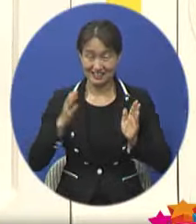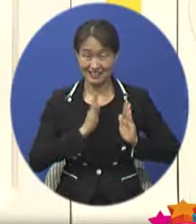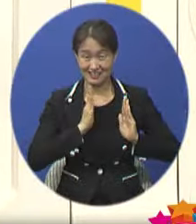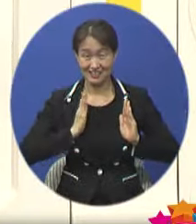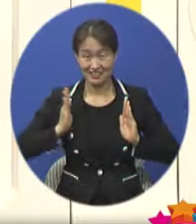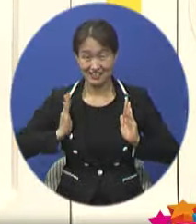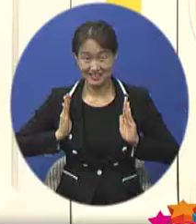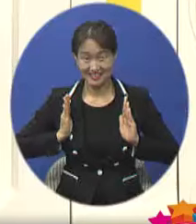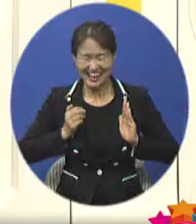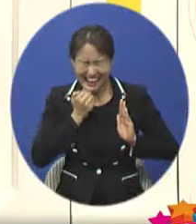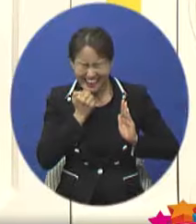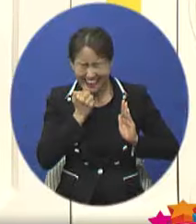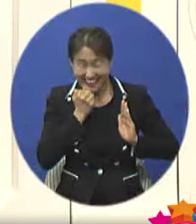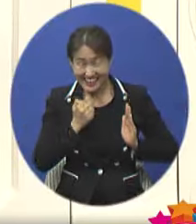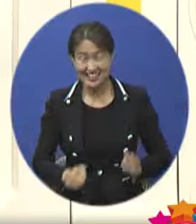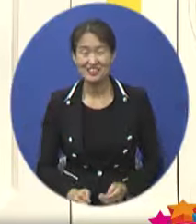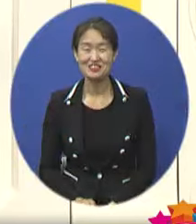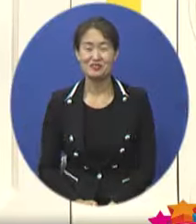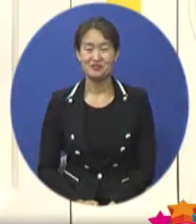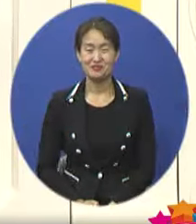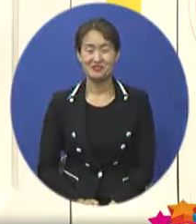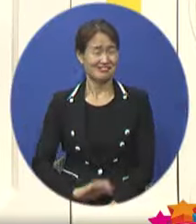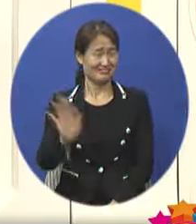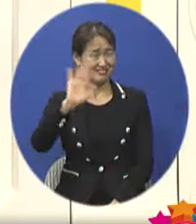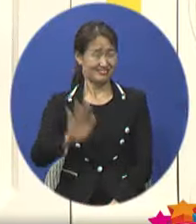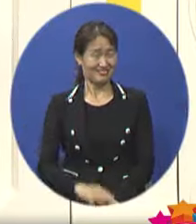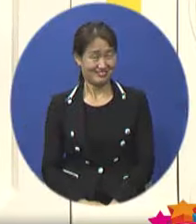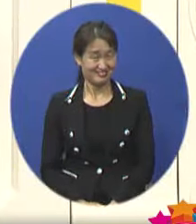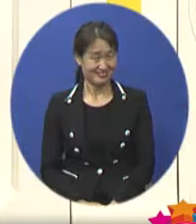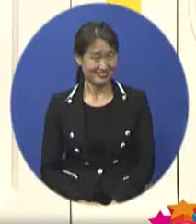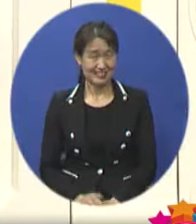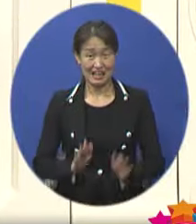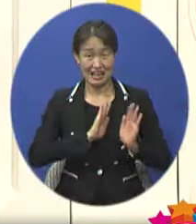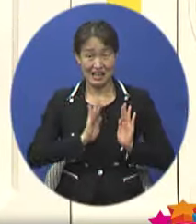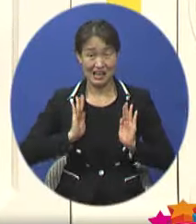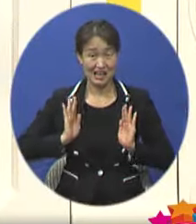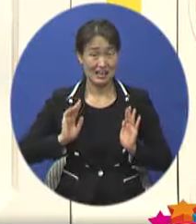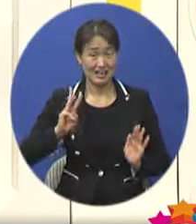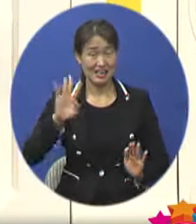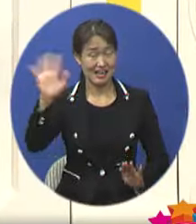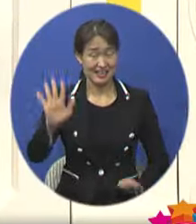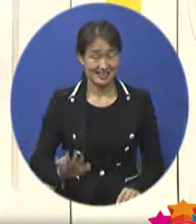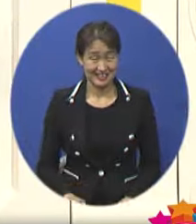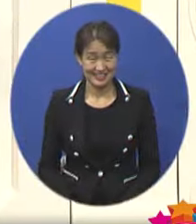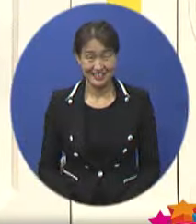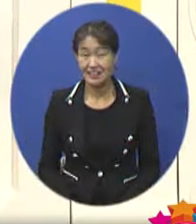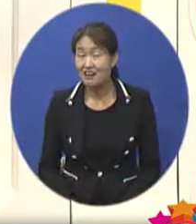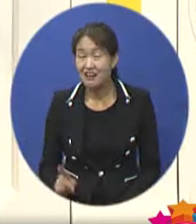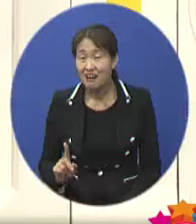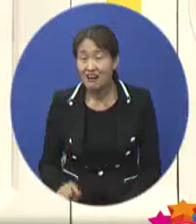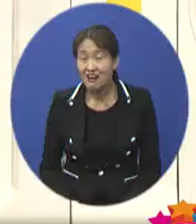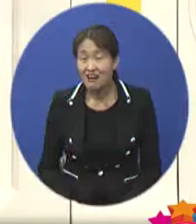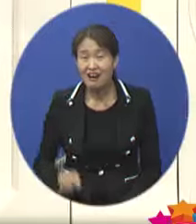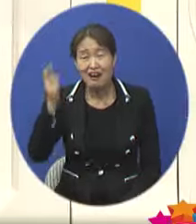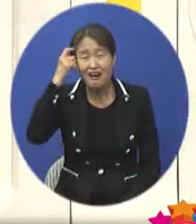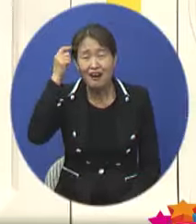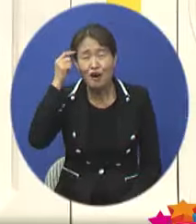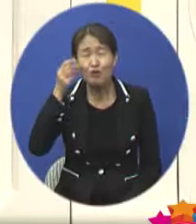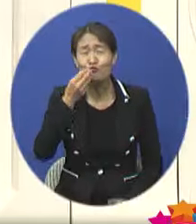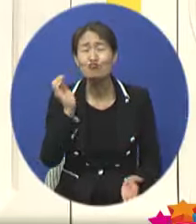아니죠. 같은 역할은 할 수가 없죠. 그러면 딸도 우리가 있고. 우리가 IQ가